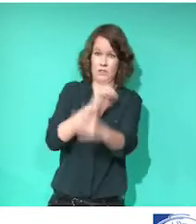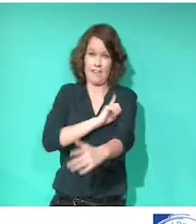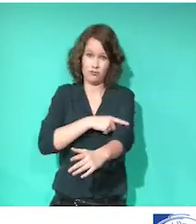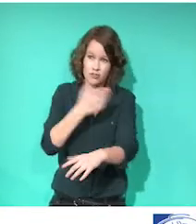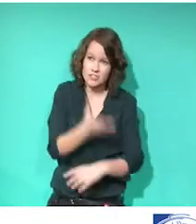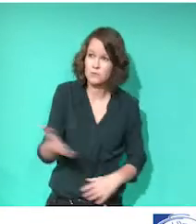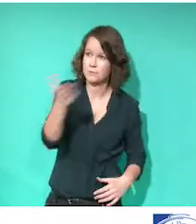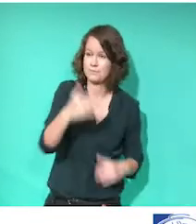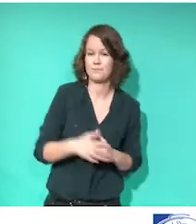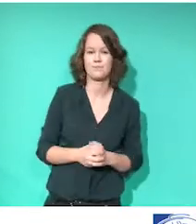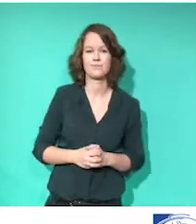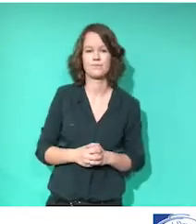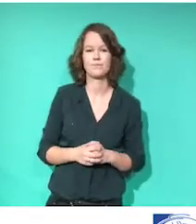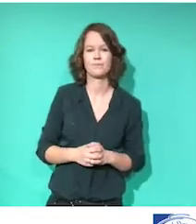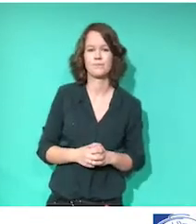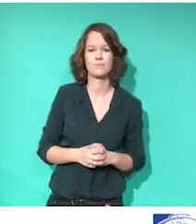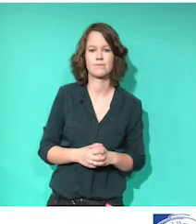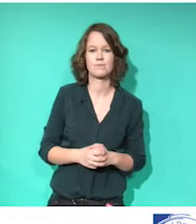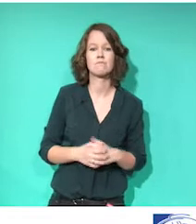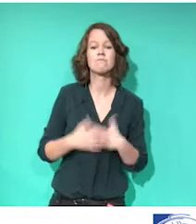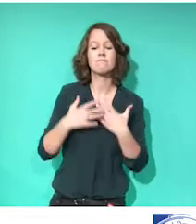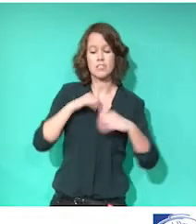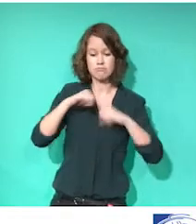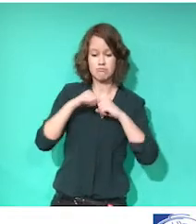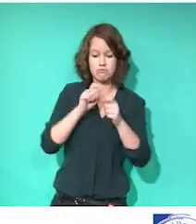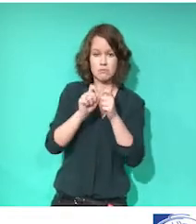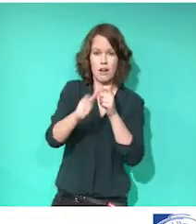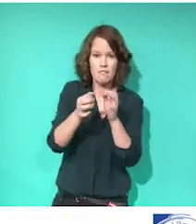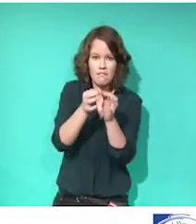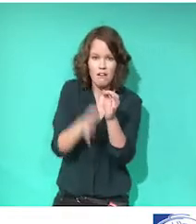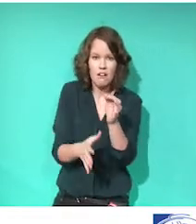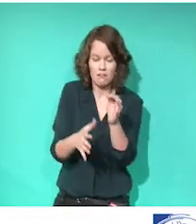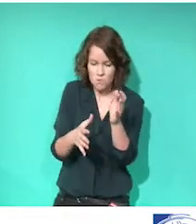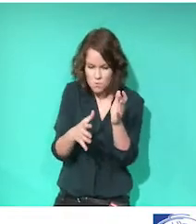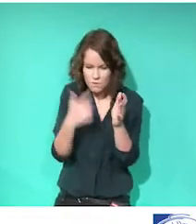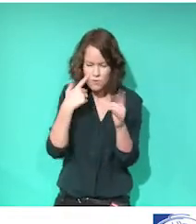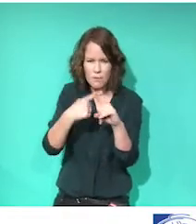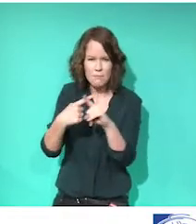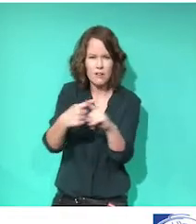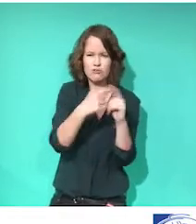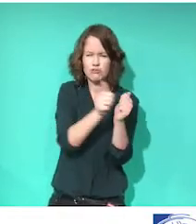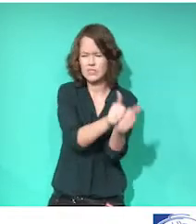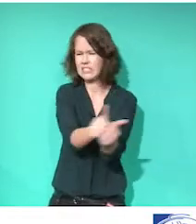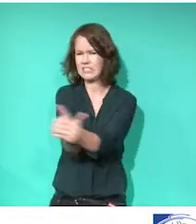l'avez impulsé. De cette mobilisation est née une formidable force fédératrice qui